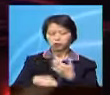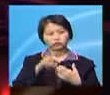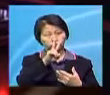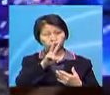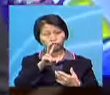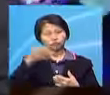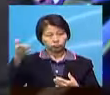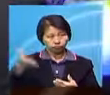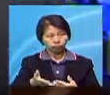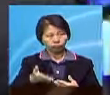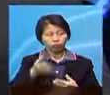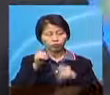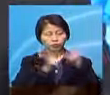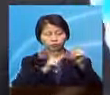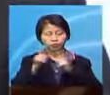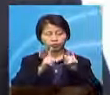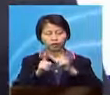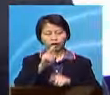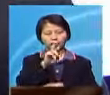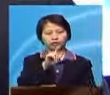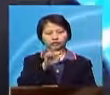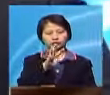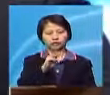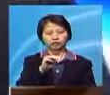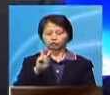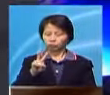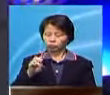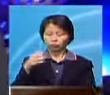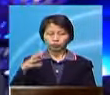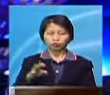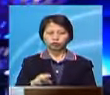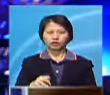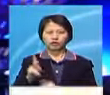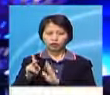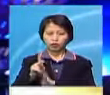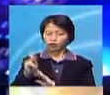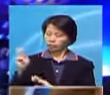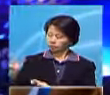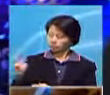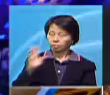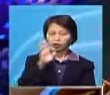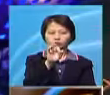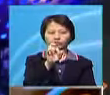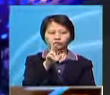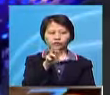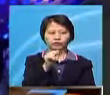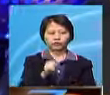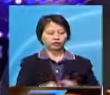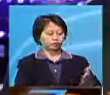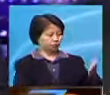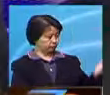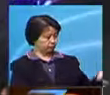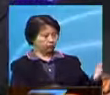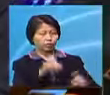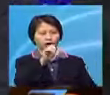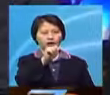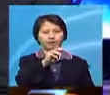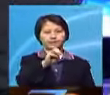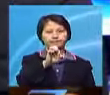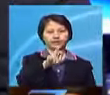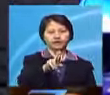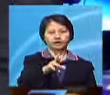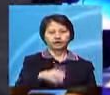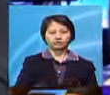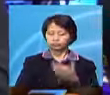artis jemputan Bintang RTM 2016, iaitu di sebelah kanan saya Farah Wahida dan di sebelah kiri saya ialah Amir Sofas. Dan kepada